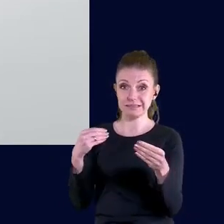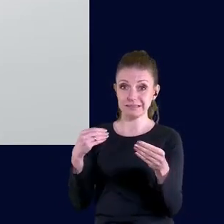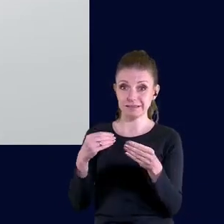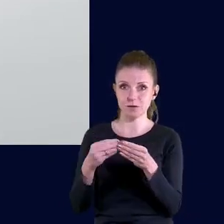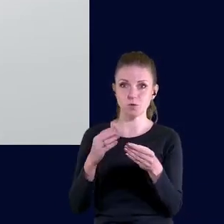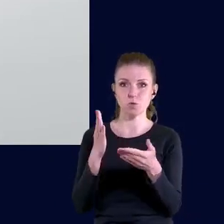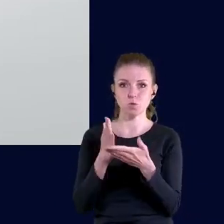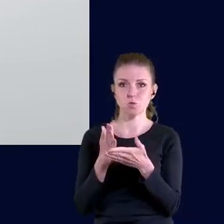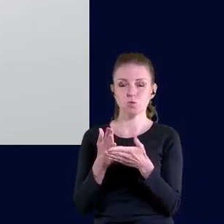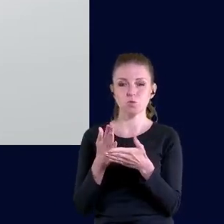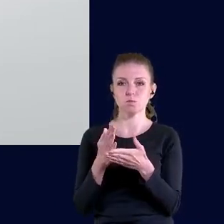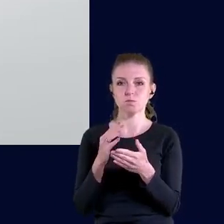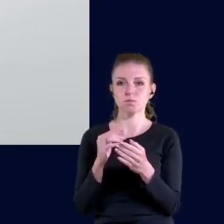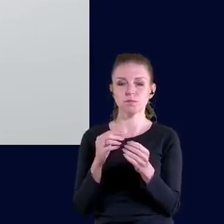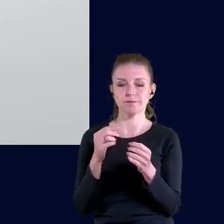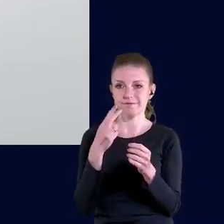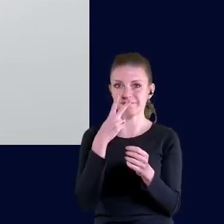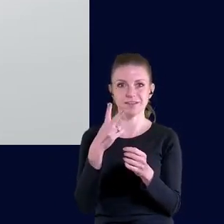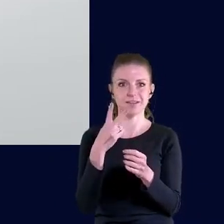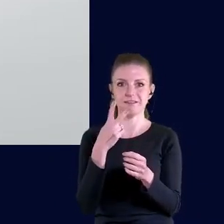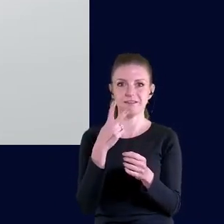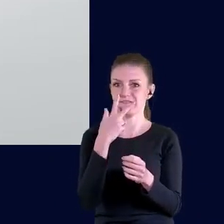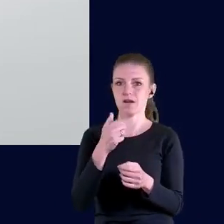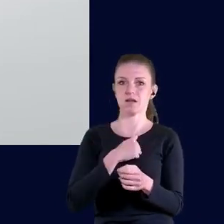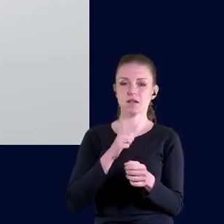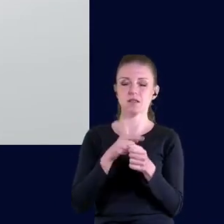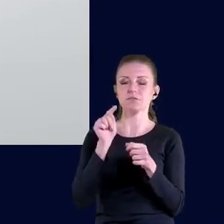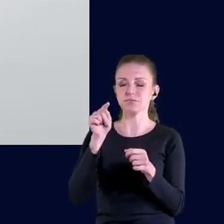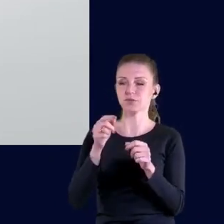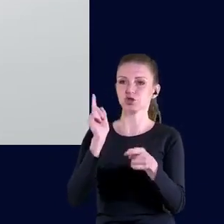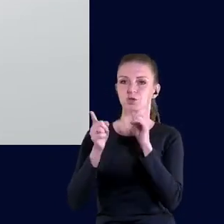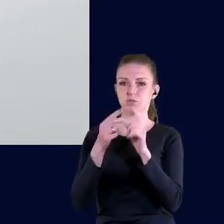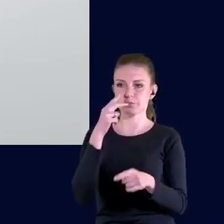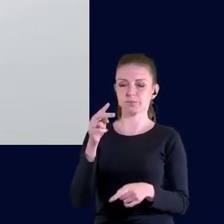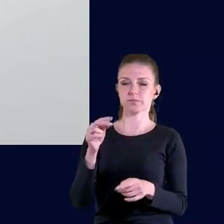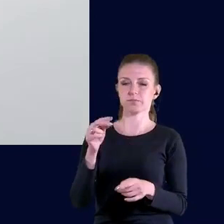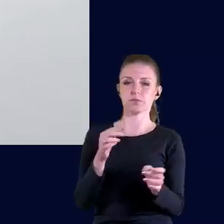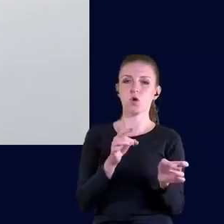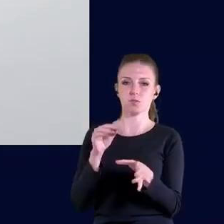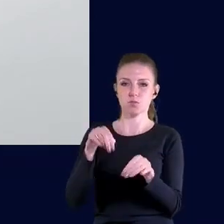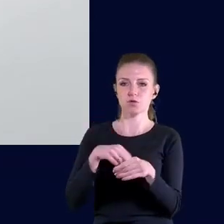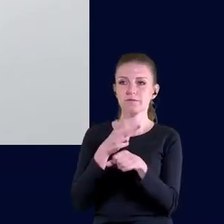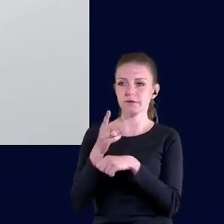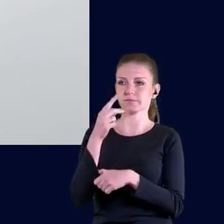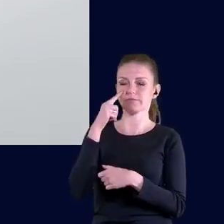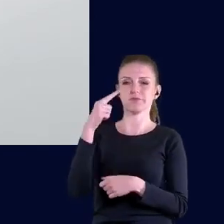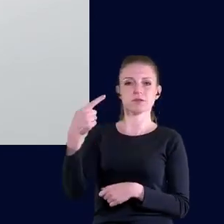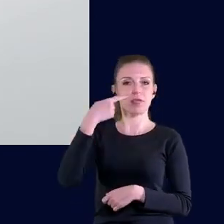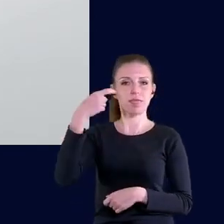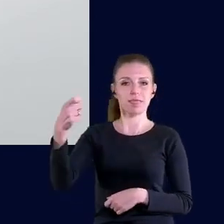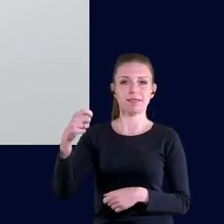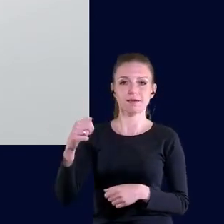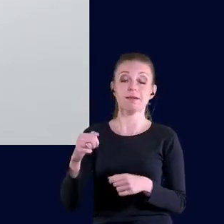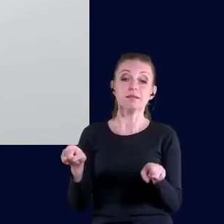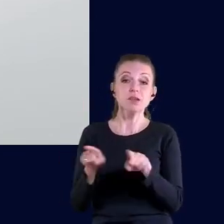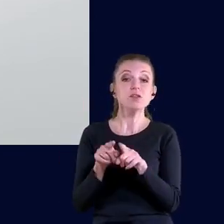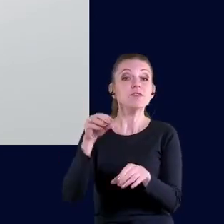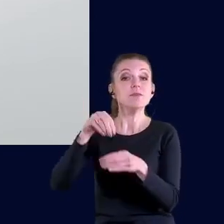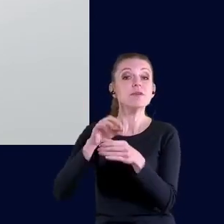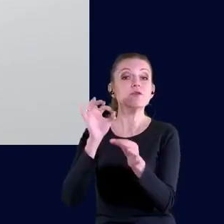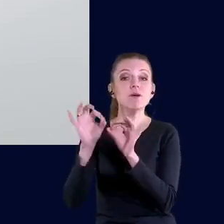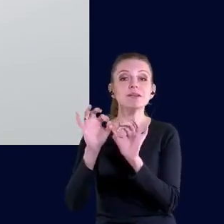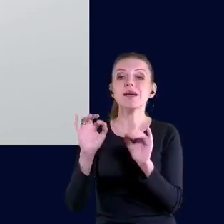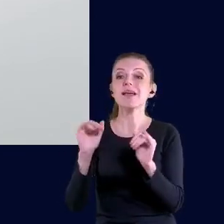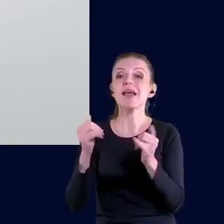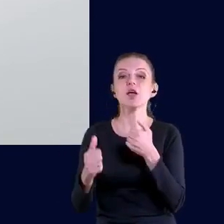bieżąca dodatkowo ponieważ informacja o szkoleniach i oto cmentarz jakie trzeba złożyć żeby w szkoleniu